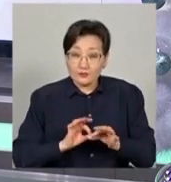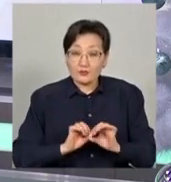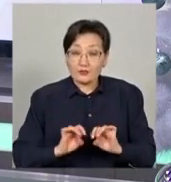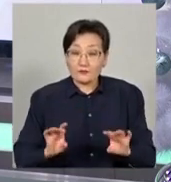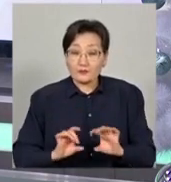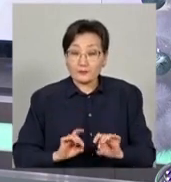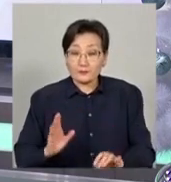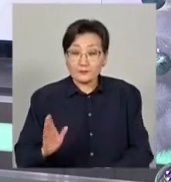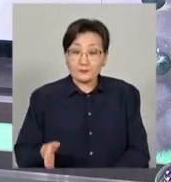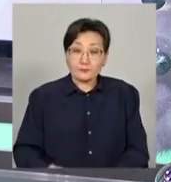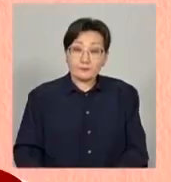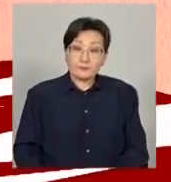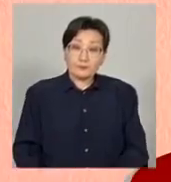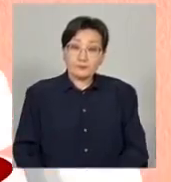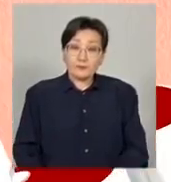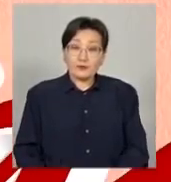Салтанат Нургалиева